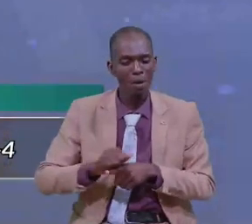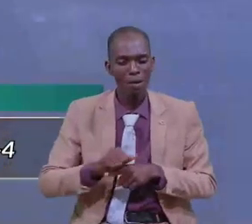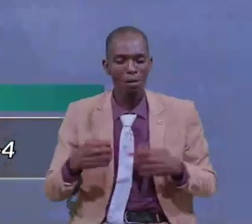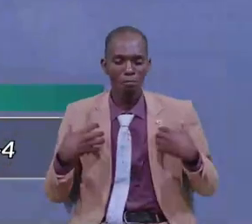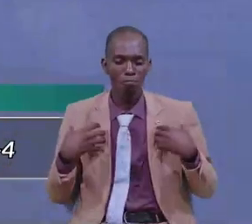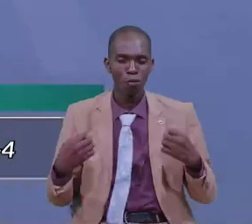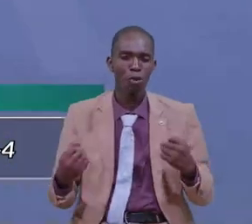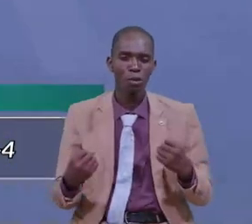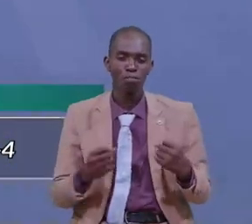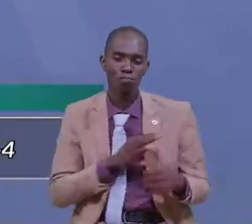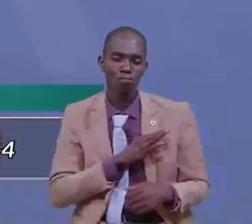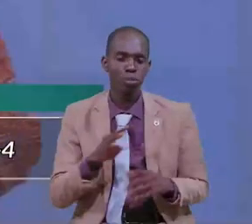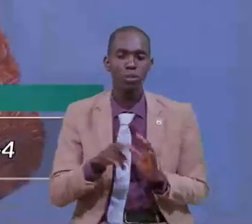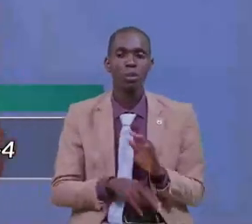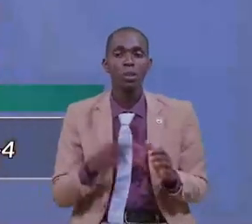Achab et Jézabel